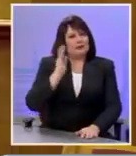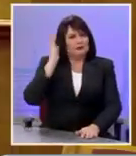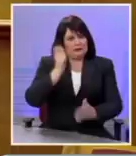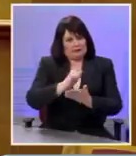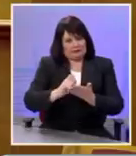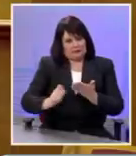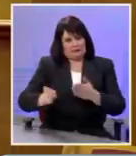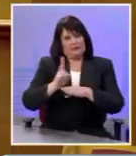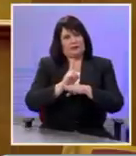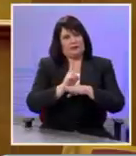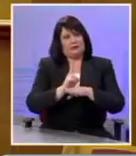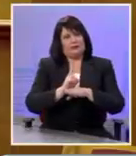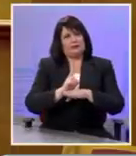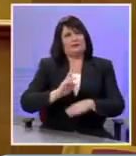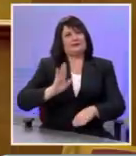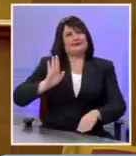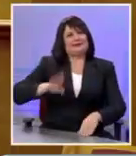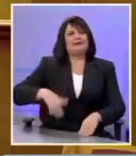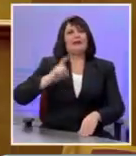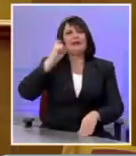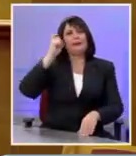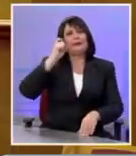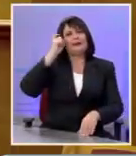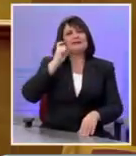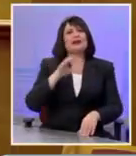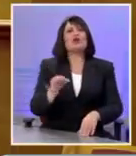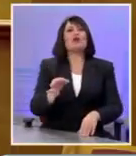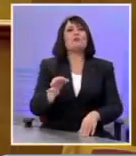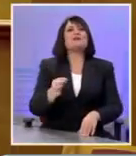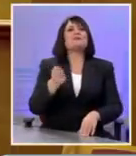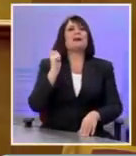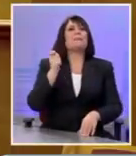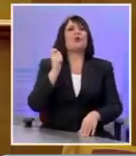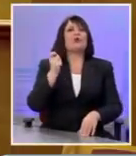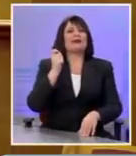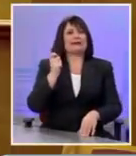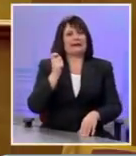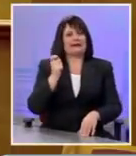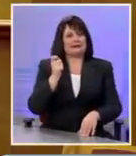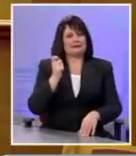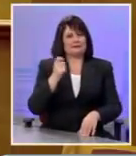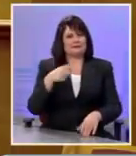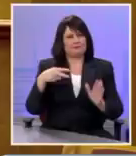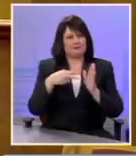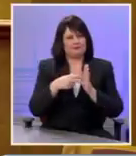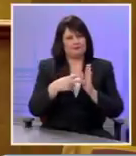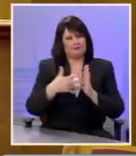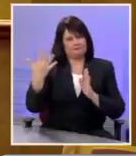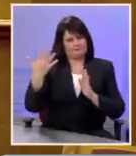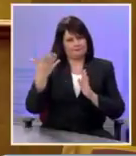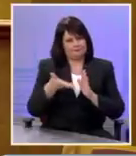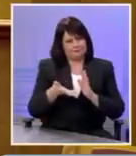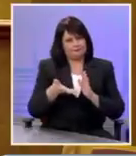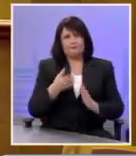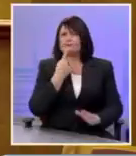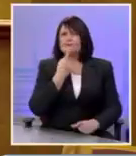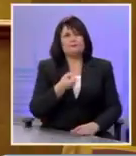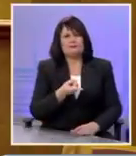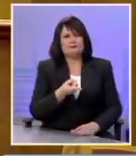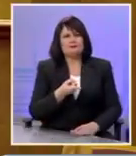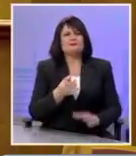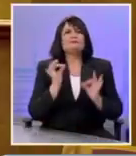πρακτικά την τελευταία έκθεση της νομισματικής πολιτικής, ενδιάμεση έκθεση του 2015, όπου